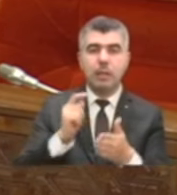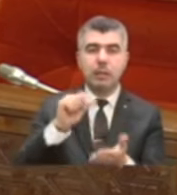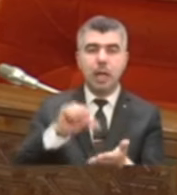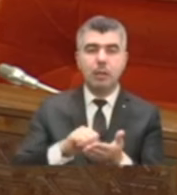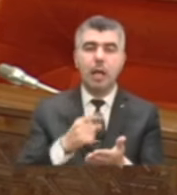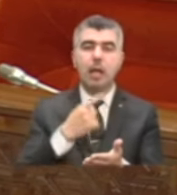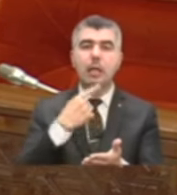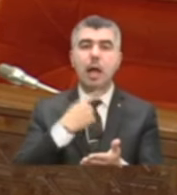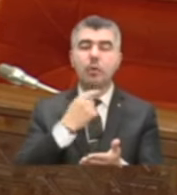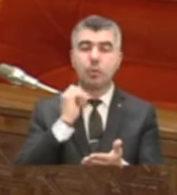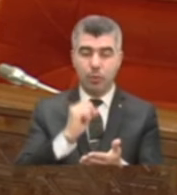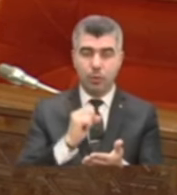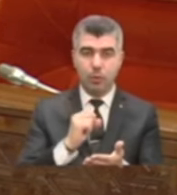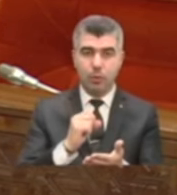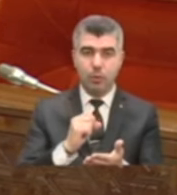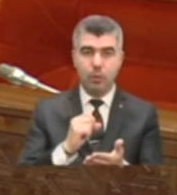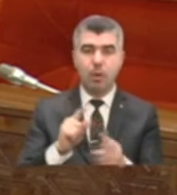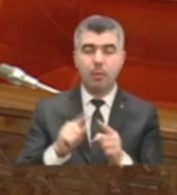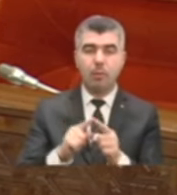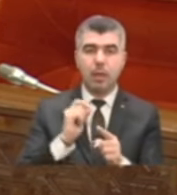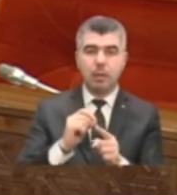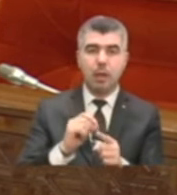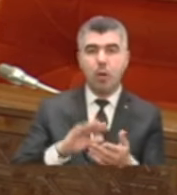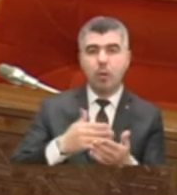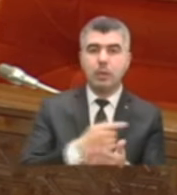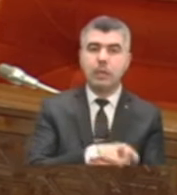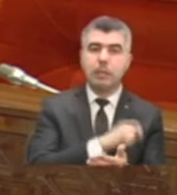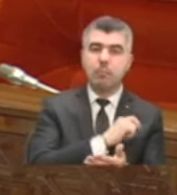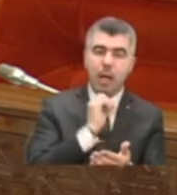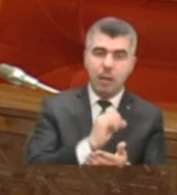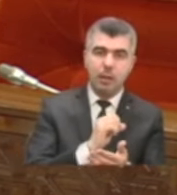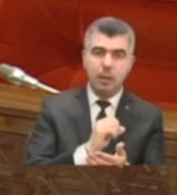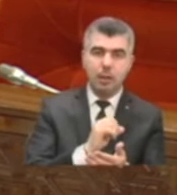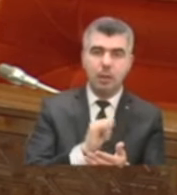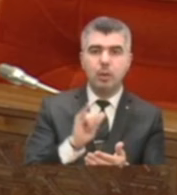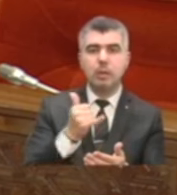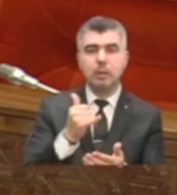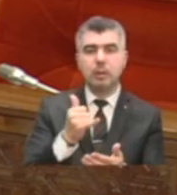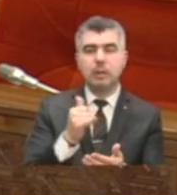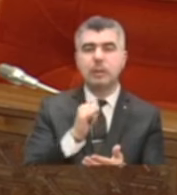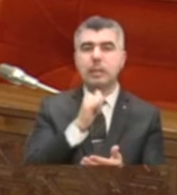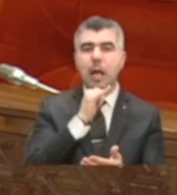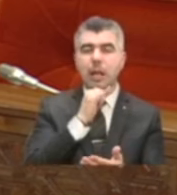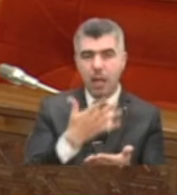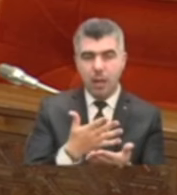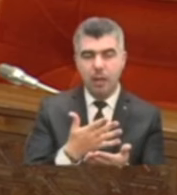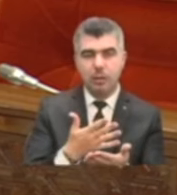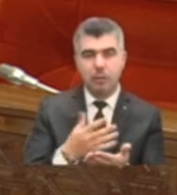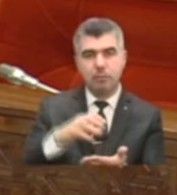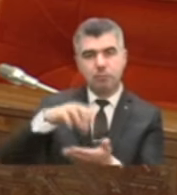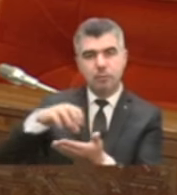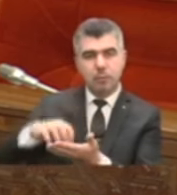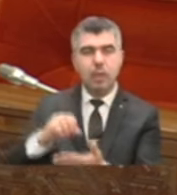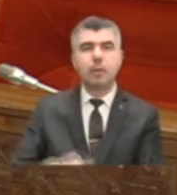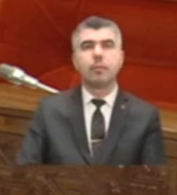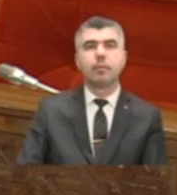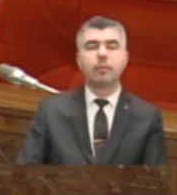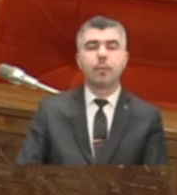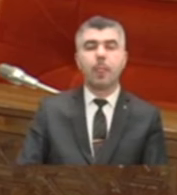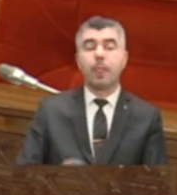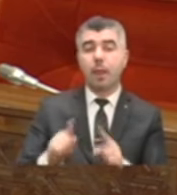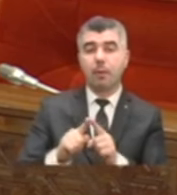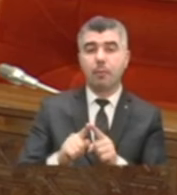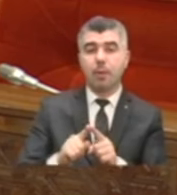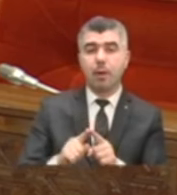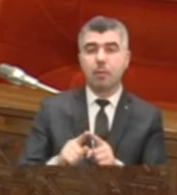والناظور بمواني برشلونة وسات ومارسيليا وجنوة وتيتشيا فيكيا. وفي مجال